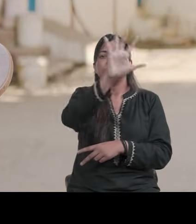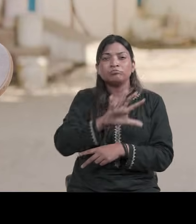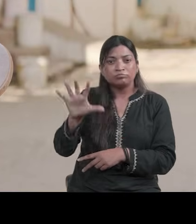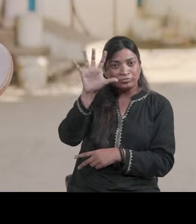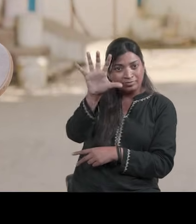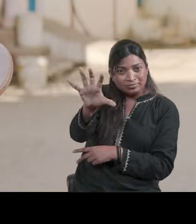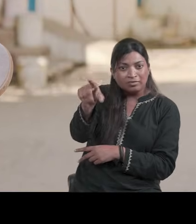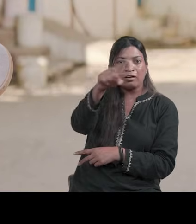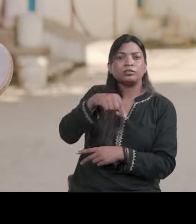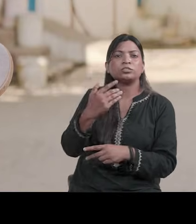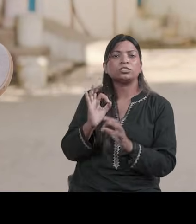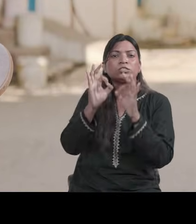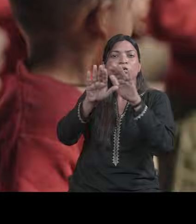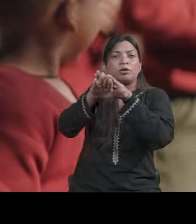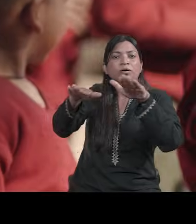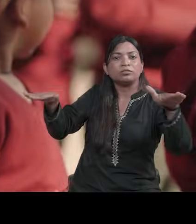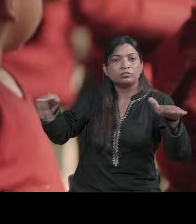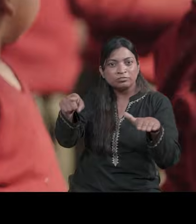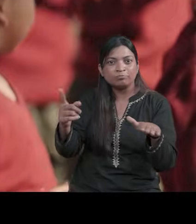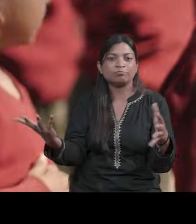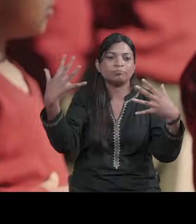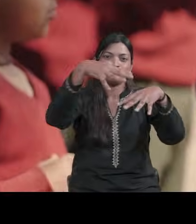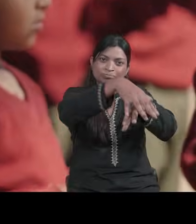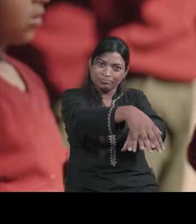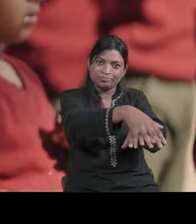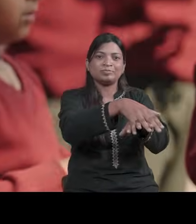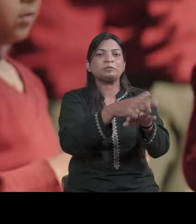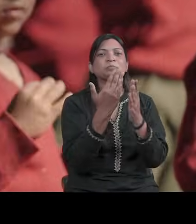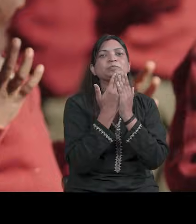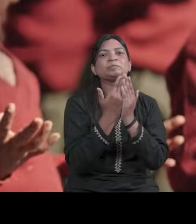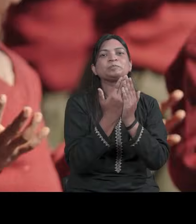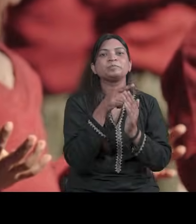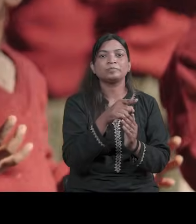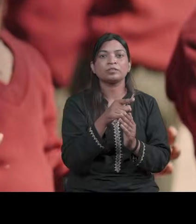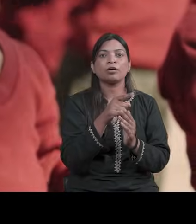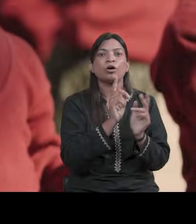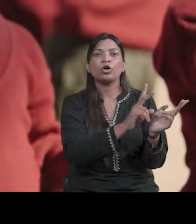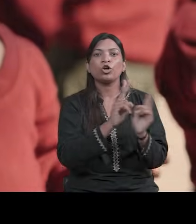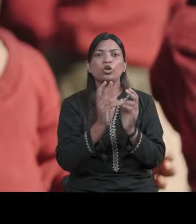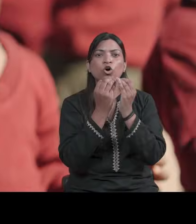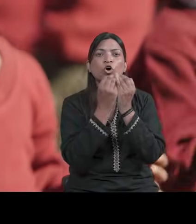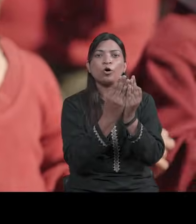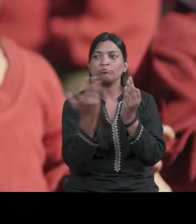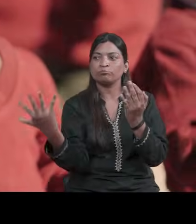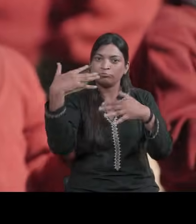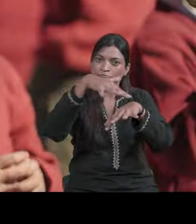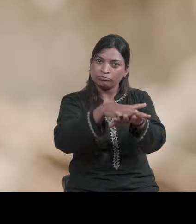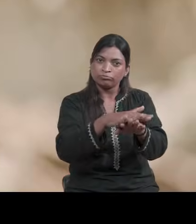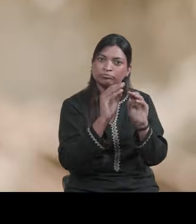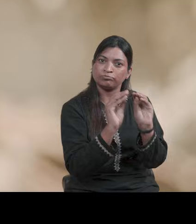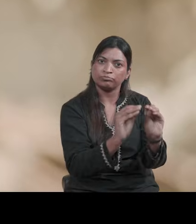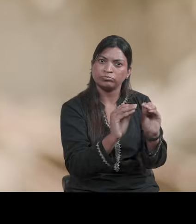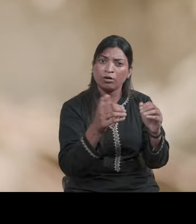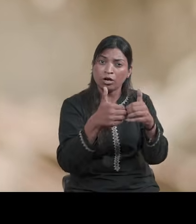को हम लोग उन बच्चों के साथ पढ़ाते हैं जिन लोगों की स्पेशल नीड्स नहीं है, नॉर्मल स्कूल में पढ़ाते हैं, इनके लिए अलग से स्कूल नहीं है। तो धीरे धीरे